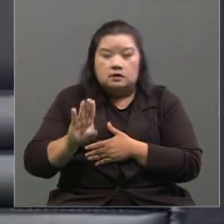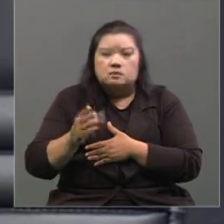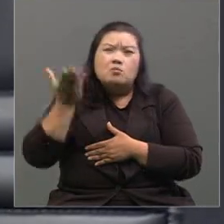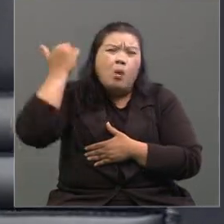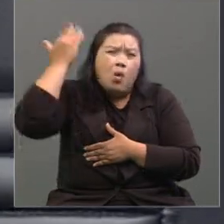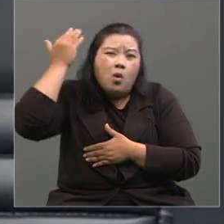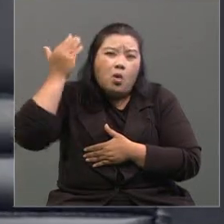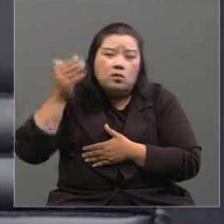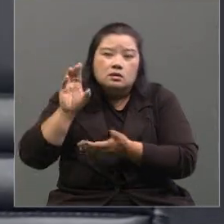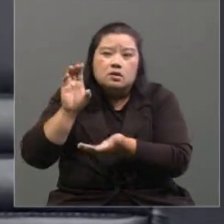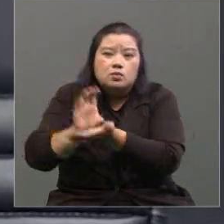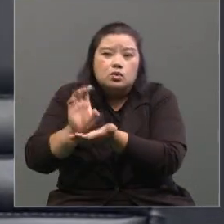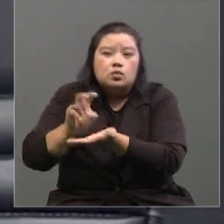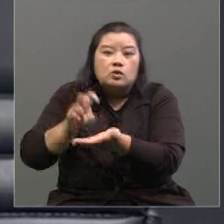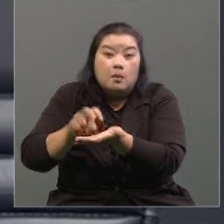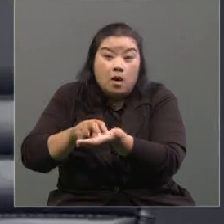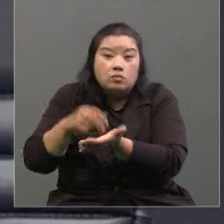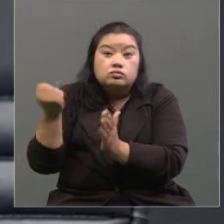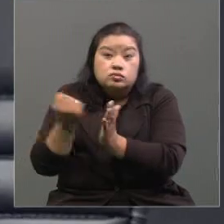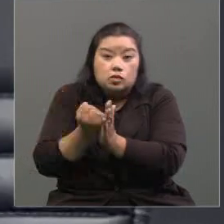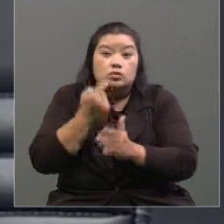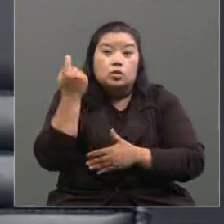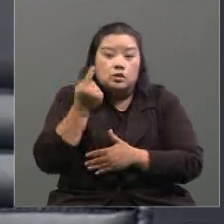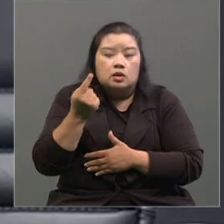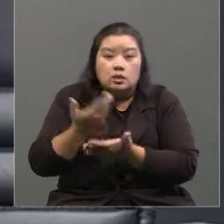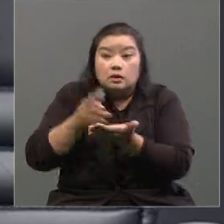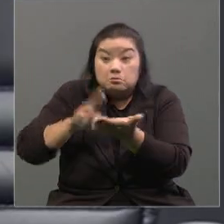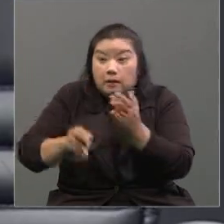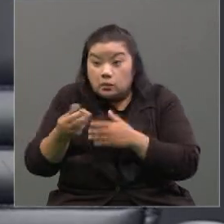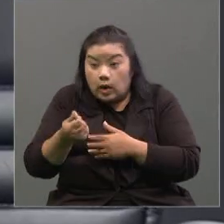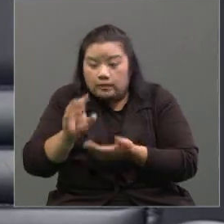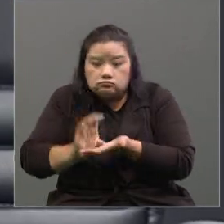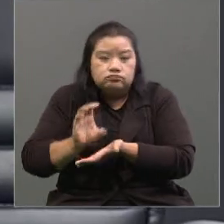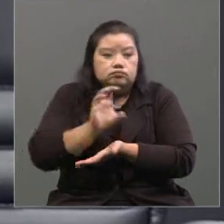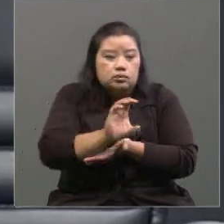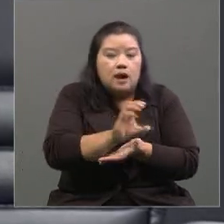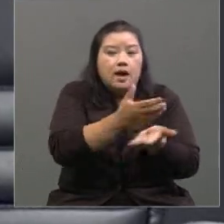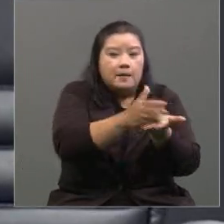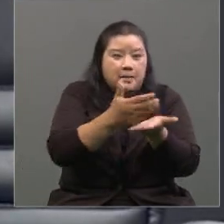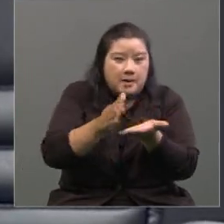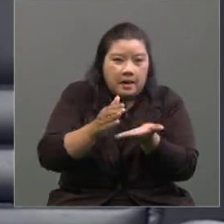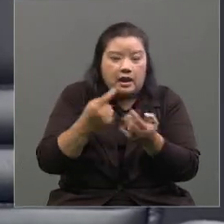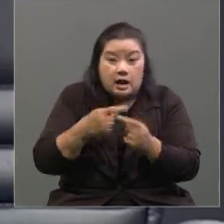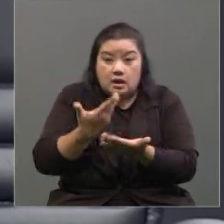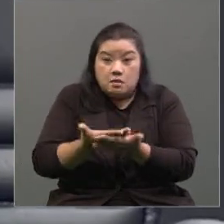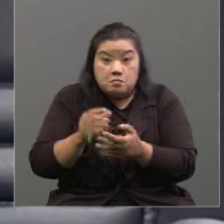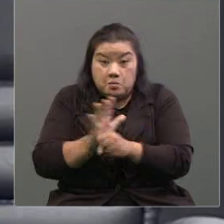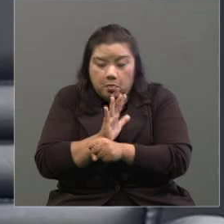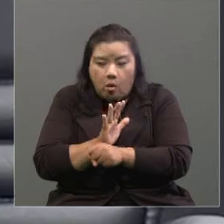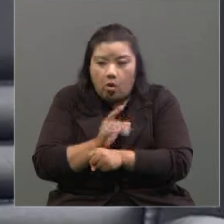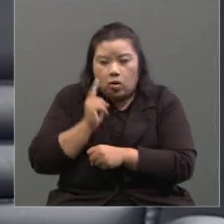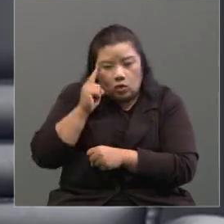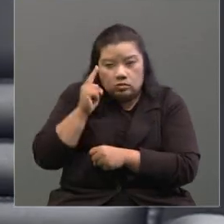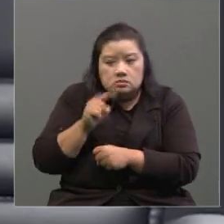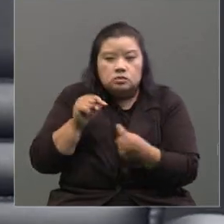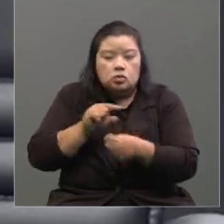ิ้งเขาจดทะเบียกับท้องเที่ยวประมาณนี้ก็ในเบื้องต้นก็จะต้องทำรปนี้ก่อนส่นความเสีย